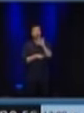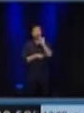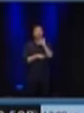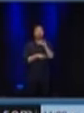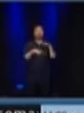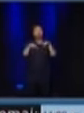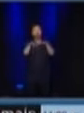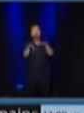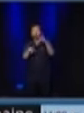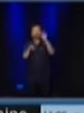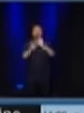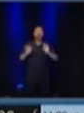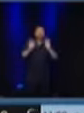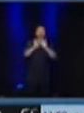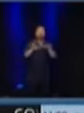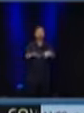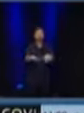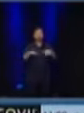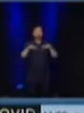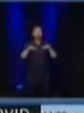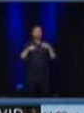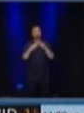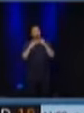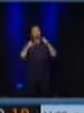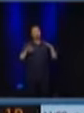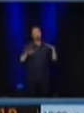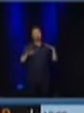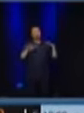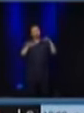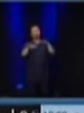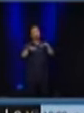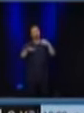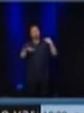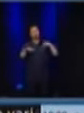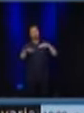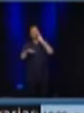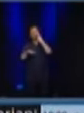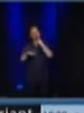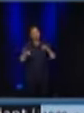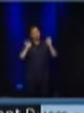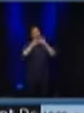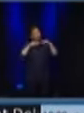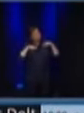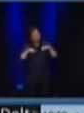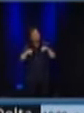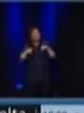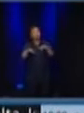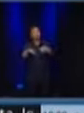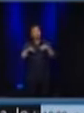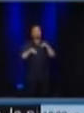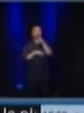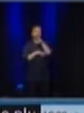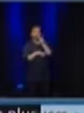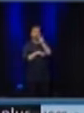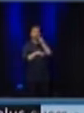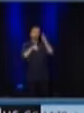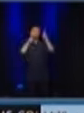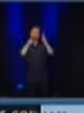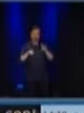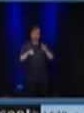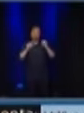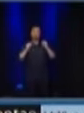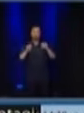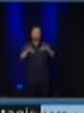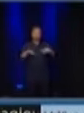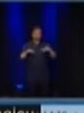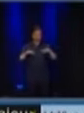les lieux de culte, je sais que c'est important pour beaucoup de Québécois, maximum va être porté à 250. Par contre,